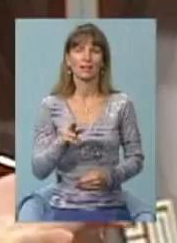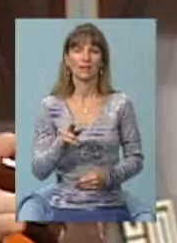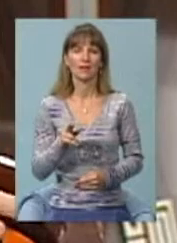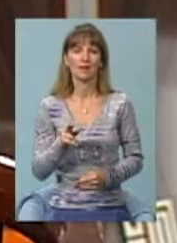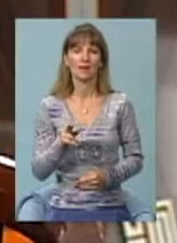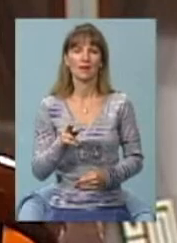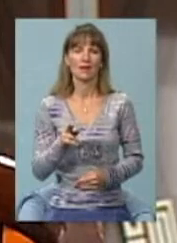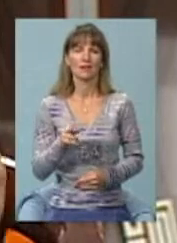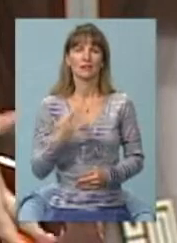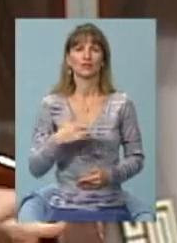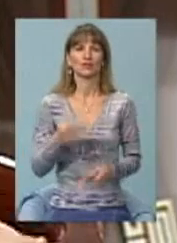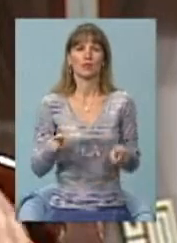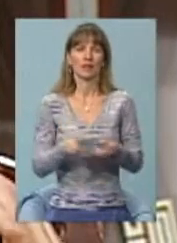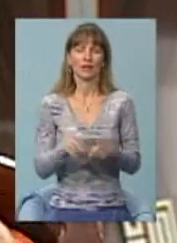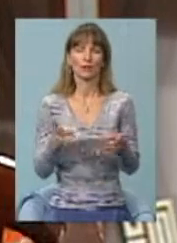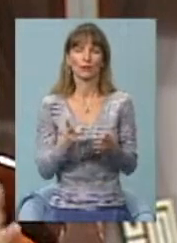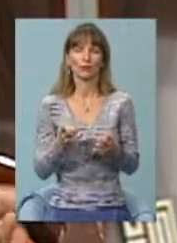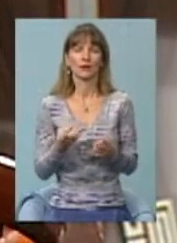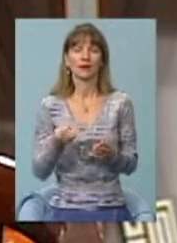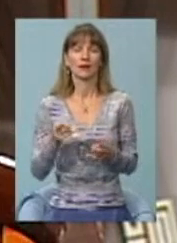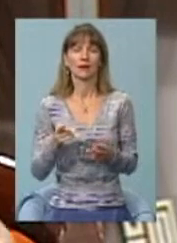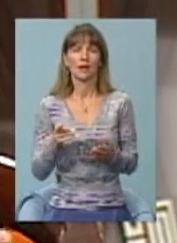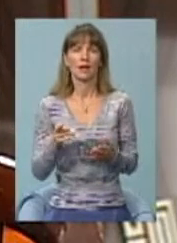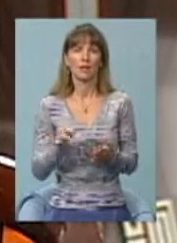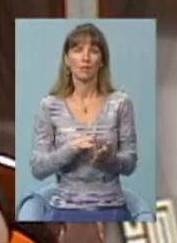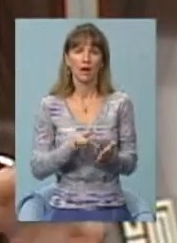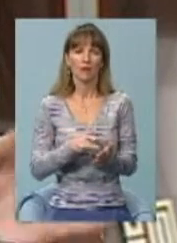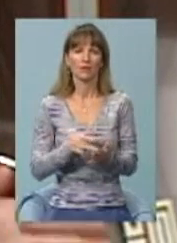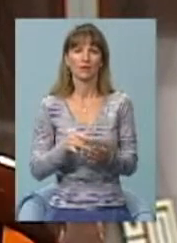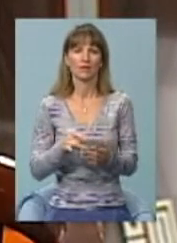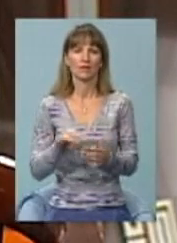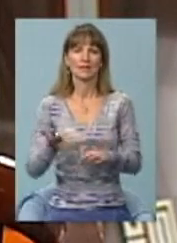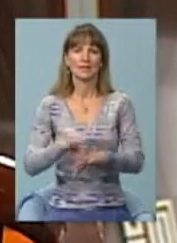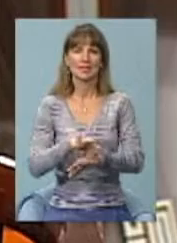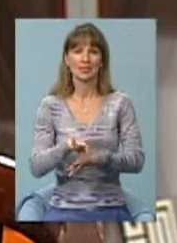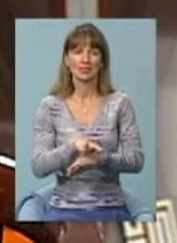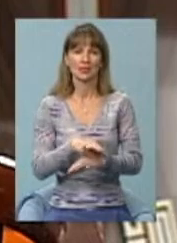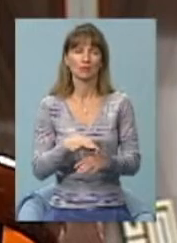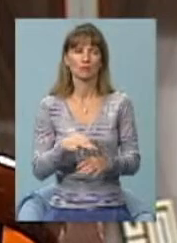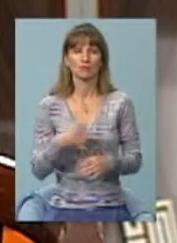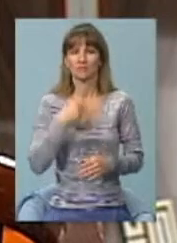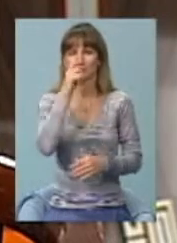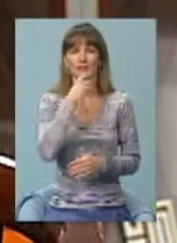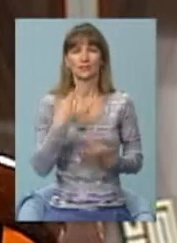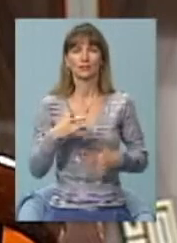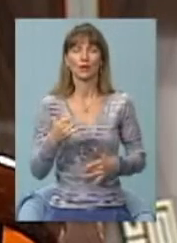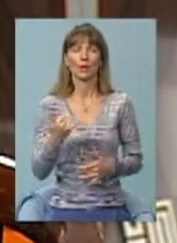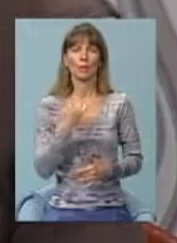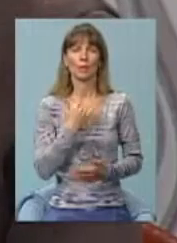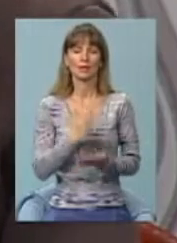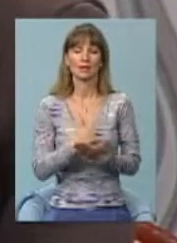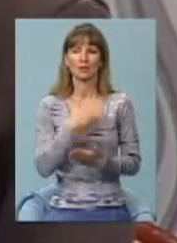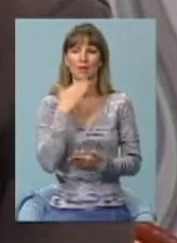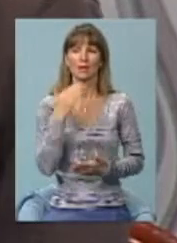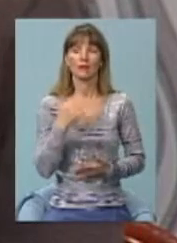Незрозуміло, нащо воно треба, і для пальців, і з кільцями, і навіщо, я не розумію, але у мене є багато. Зате